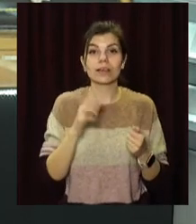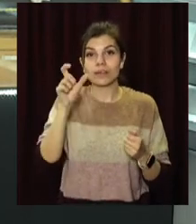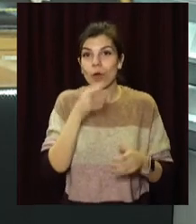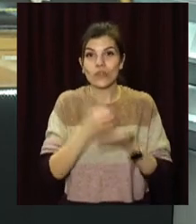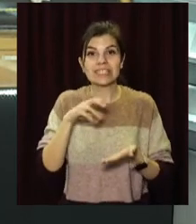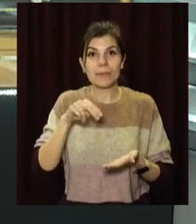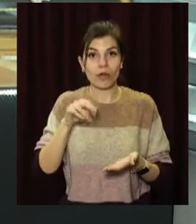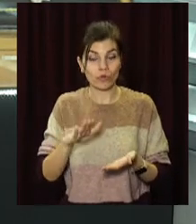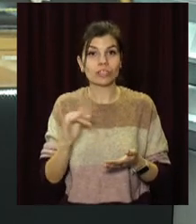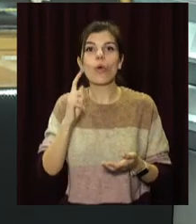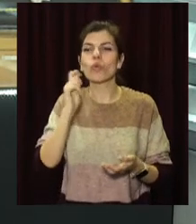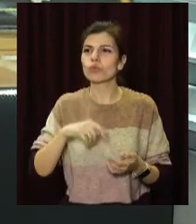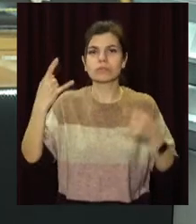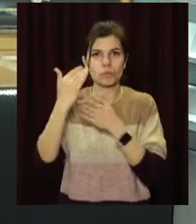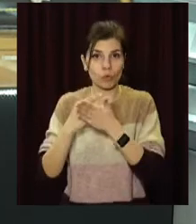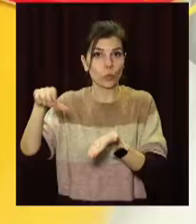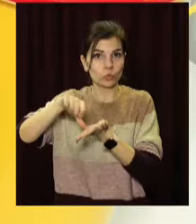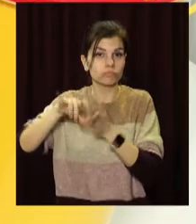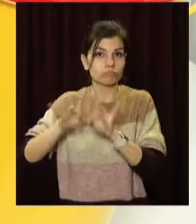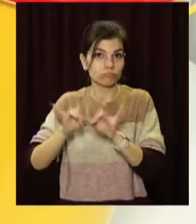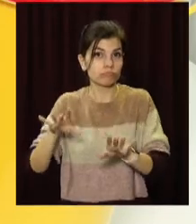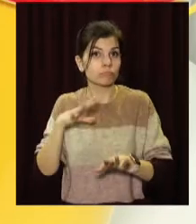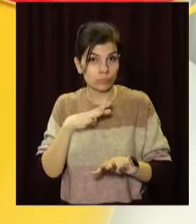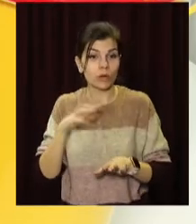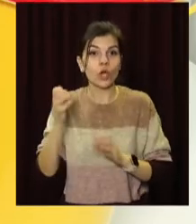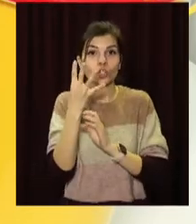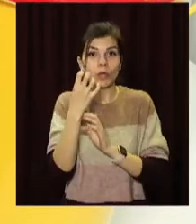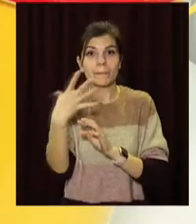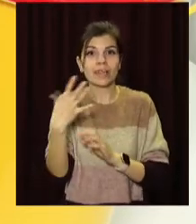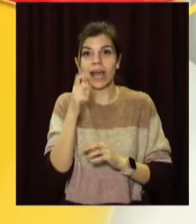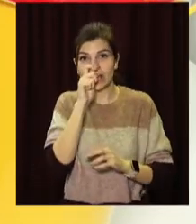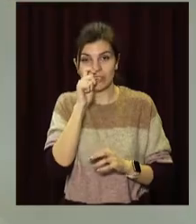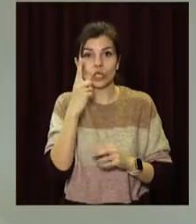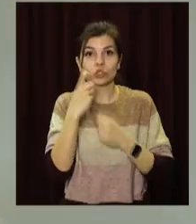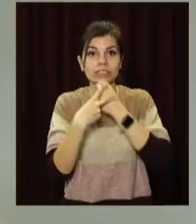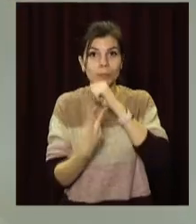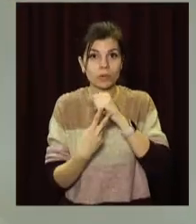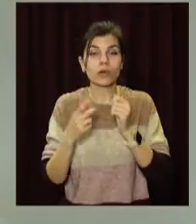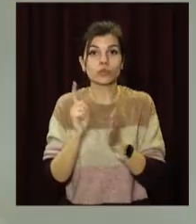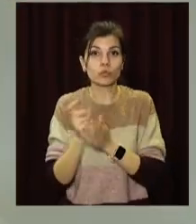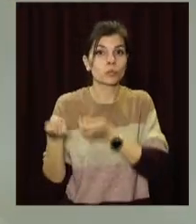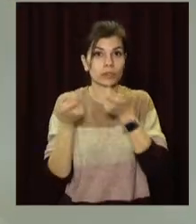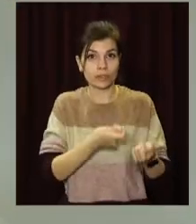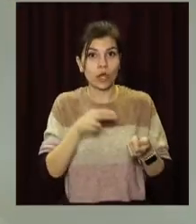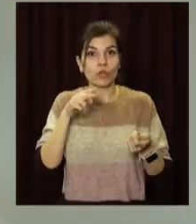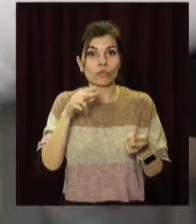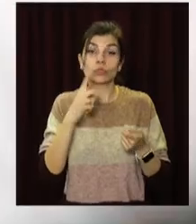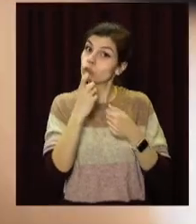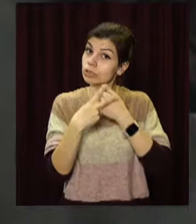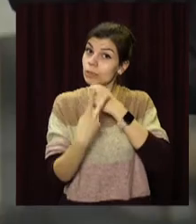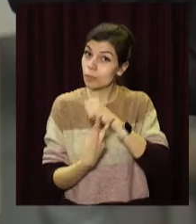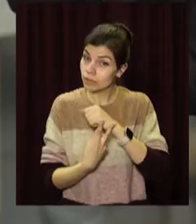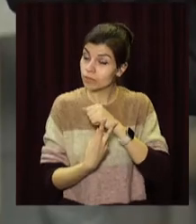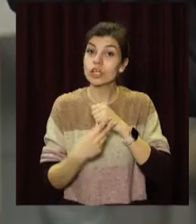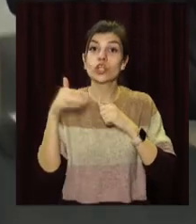повідомив міністр охорони здоров'я Максим Степанов в ефірі одного з українських телеканалів. 14-15 квітня мають